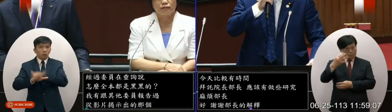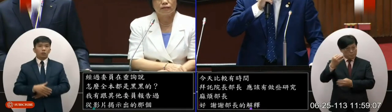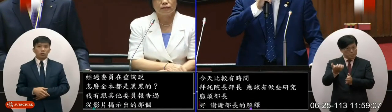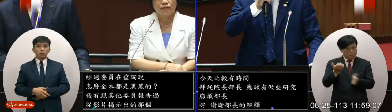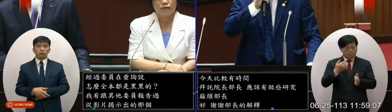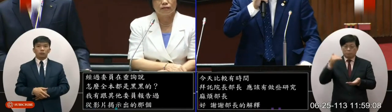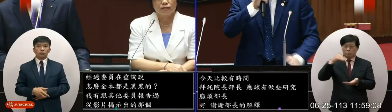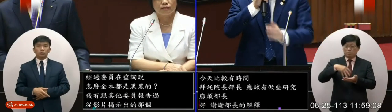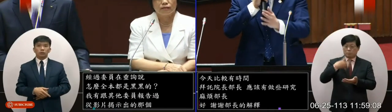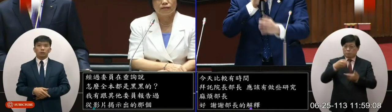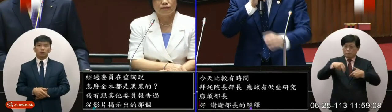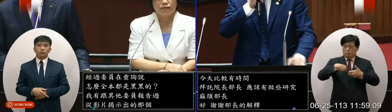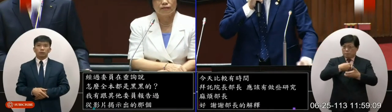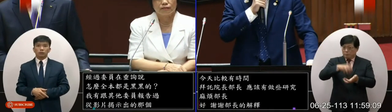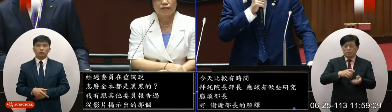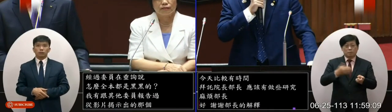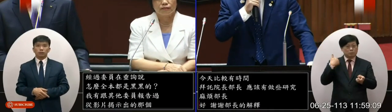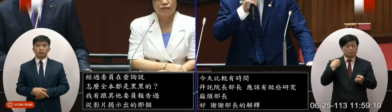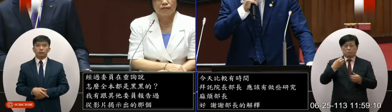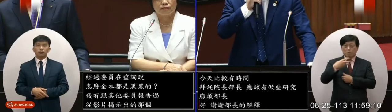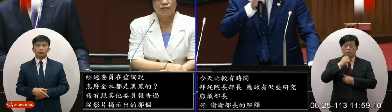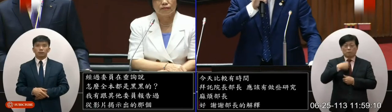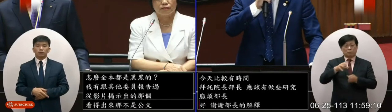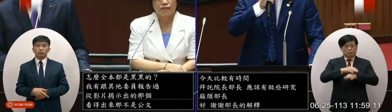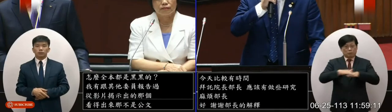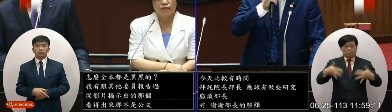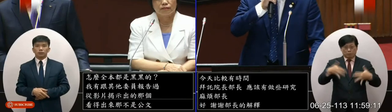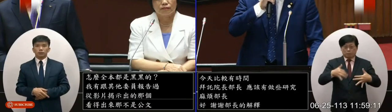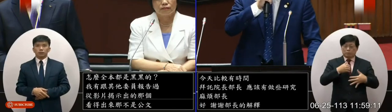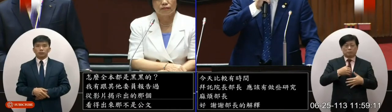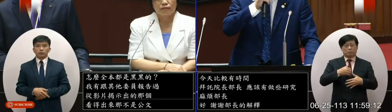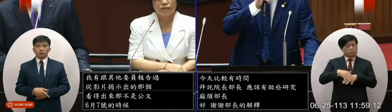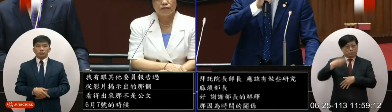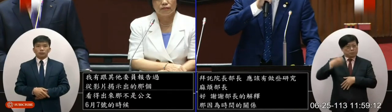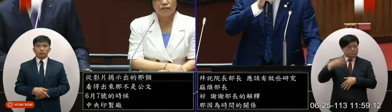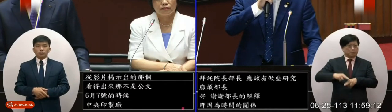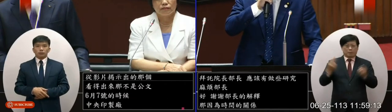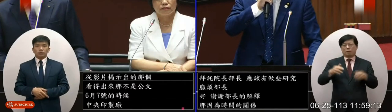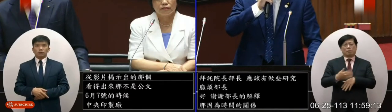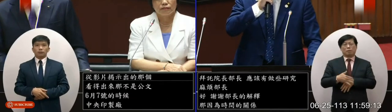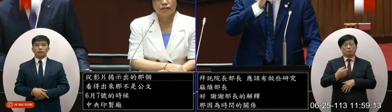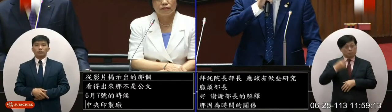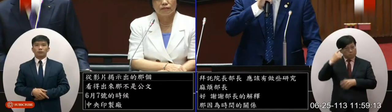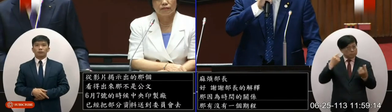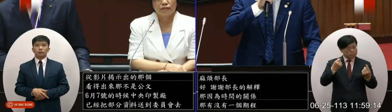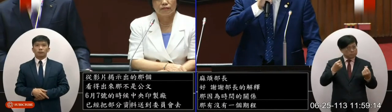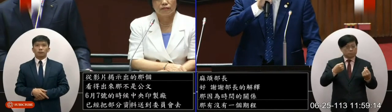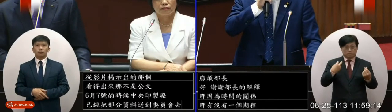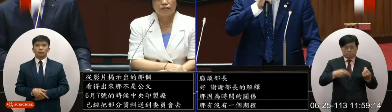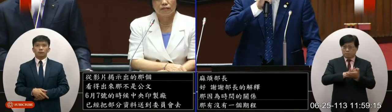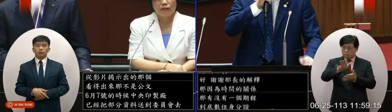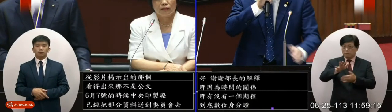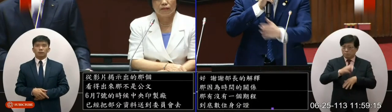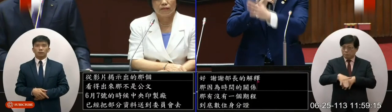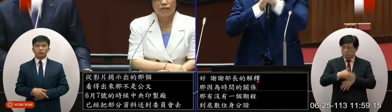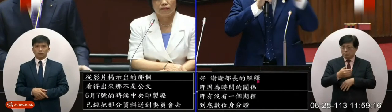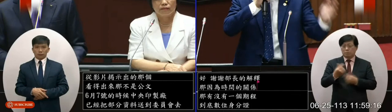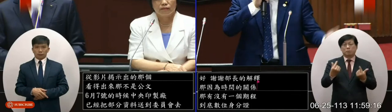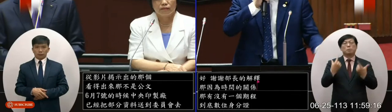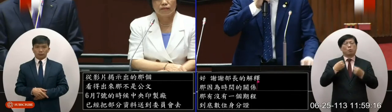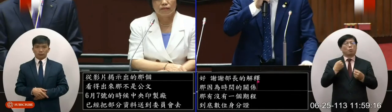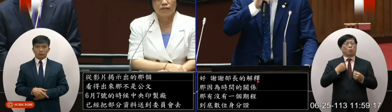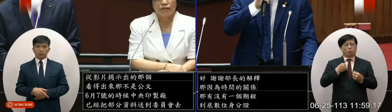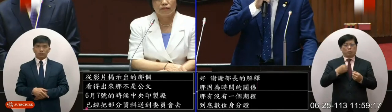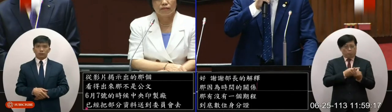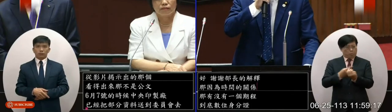程？到底数位身份证？因为上次你讲的是因为治安问题不应该是不考虑重启。那你现在想法还是一样吗？还是说你未来像已经了解